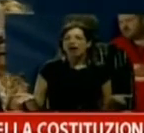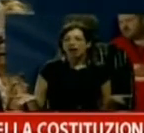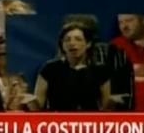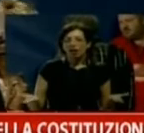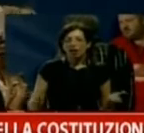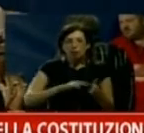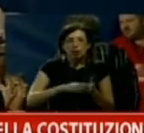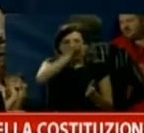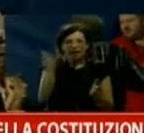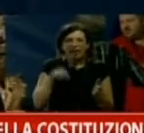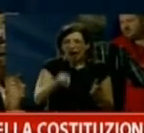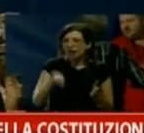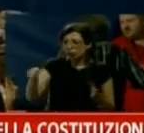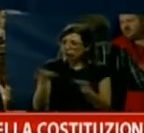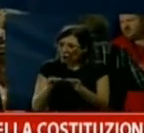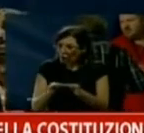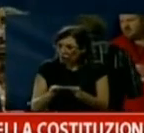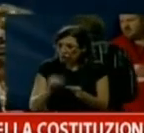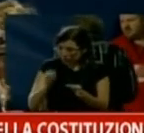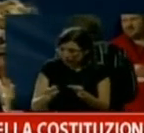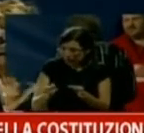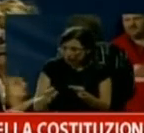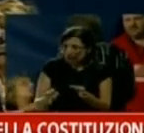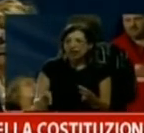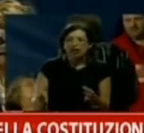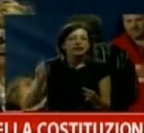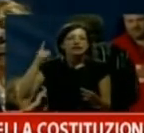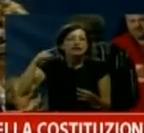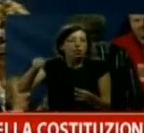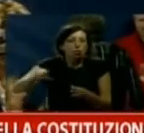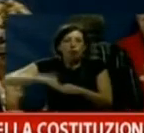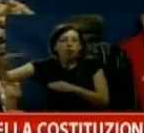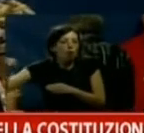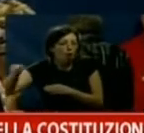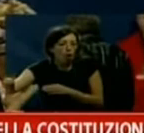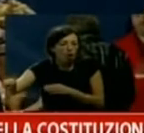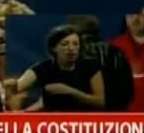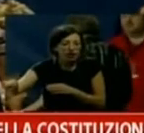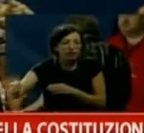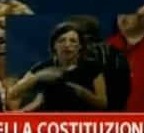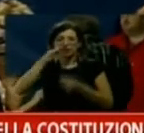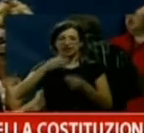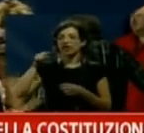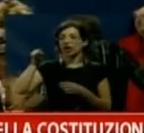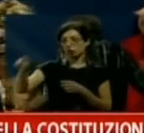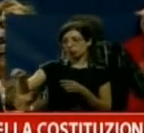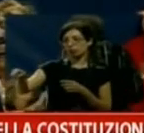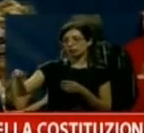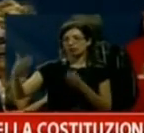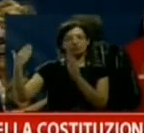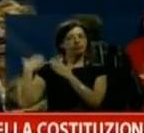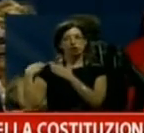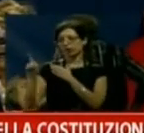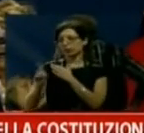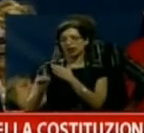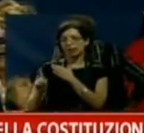Nel momento in cui tu ti tiri fuori, dai segno a di non essere consapevole o di non voler mostrare la